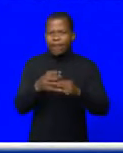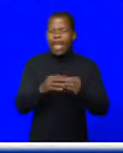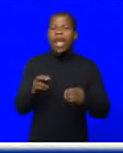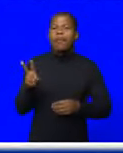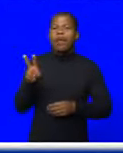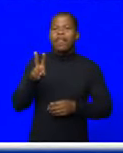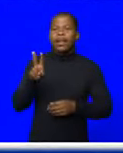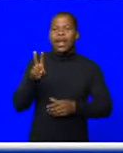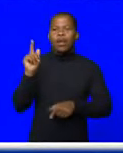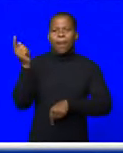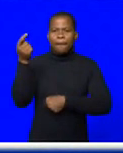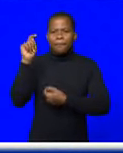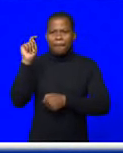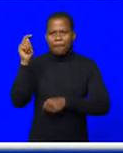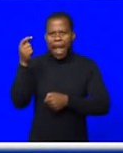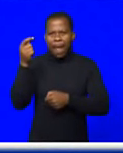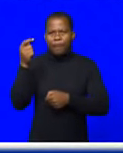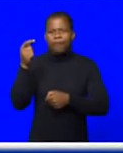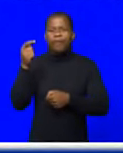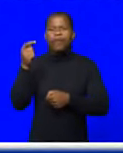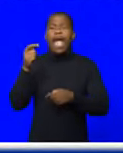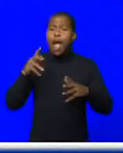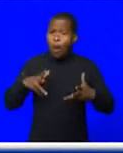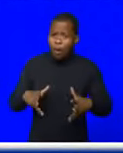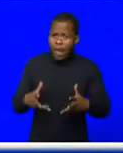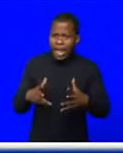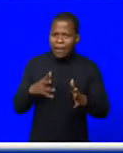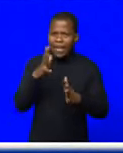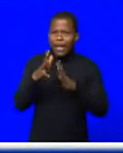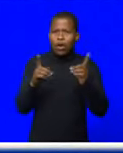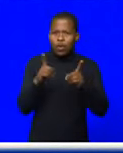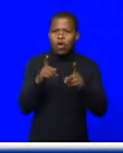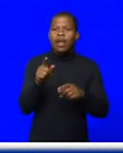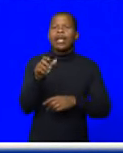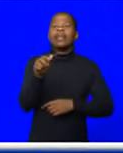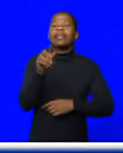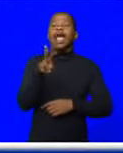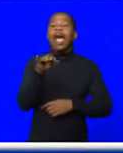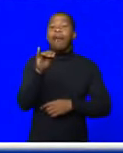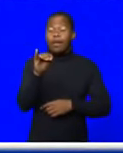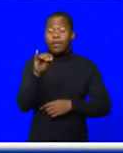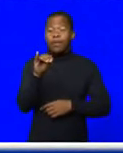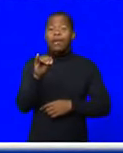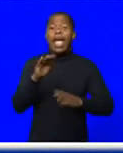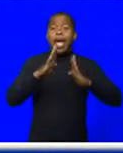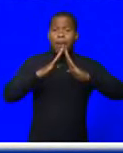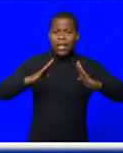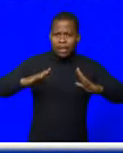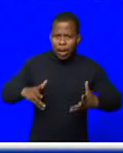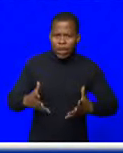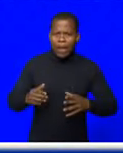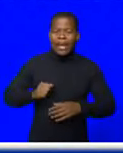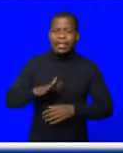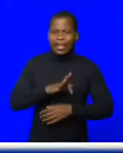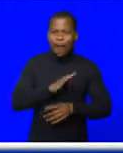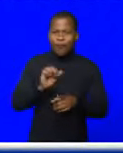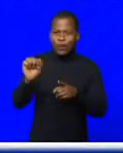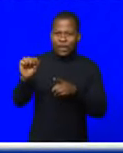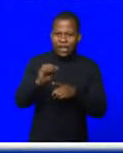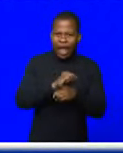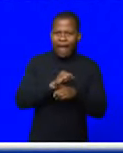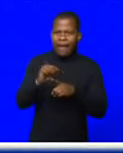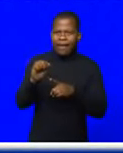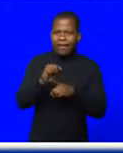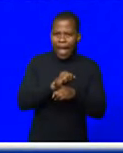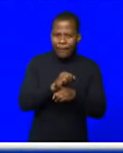temtsabu selicecesha tisebenti telitiko letekulima ngendlela lengiyo yekulondvoloda letibhidvo. Akhuluma esibayeni Lodging Mathapo